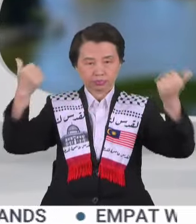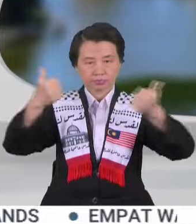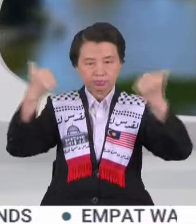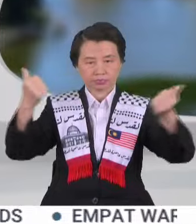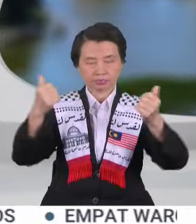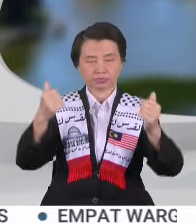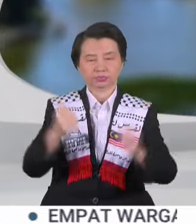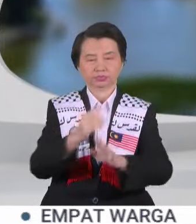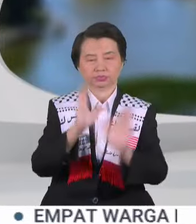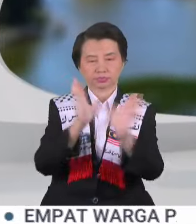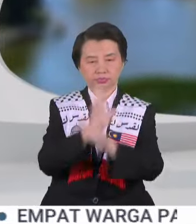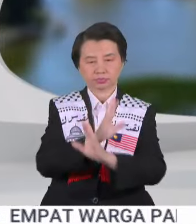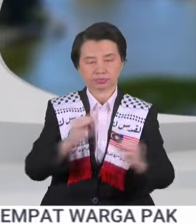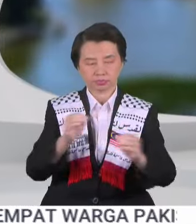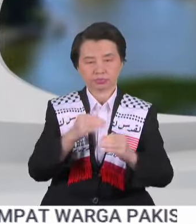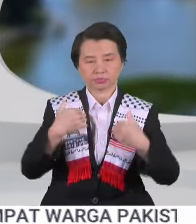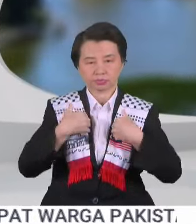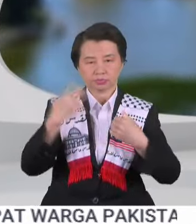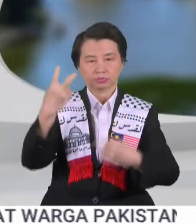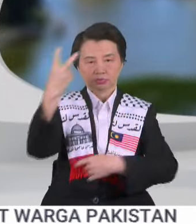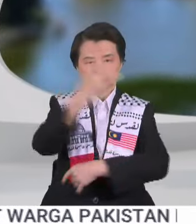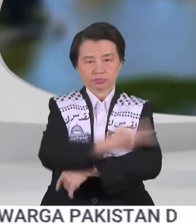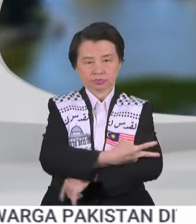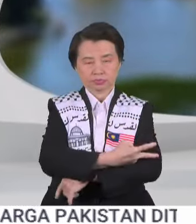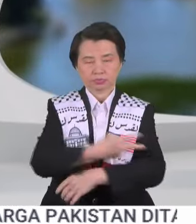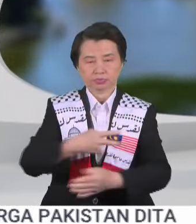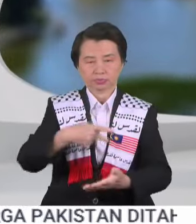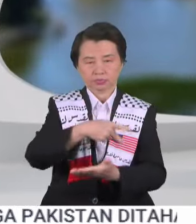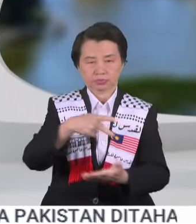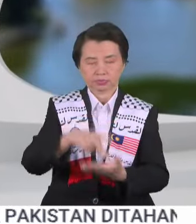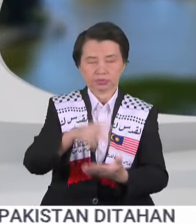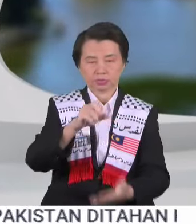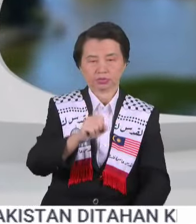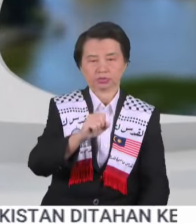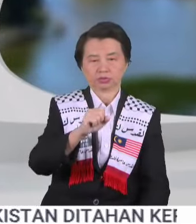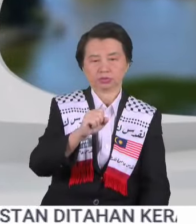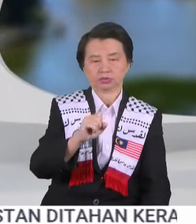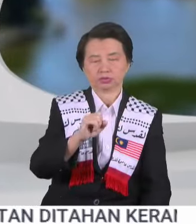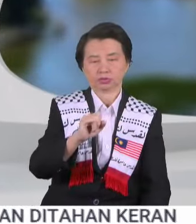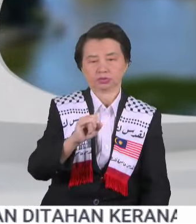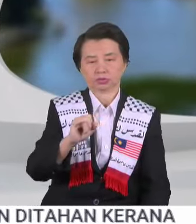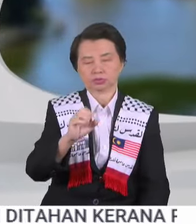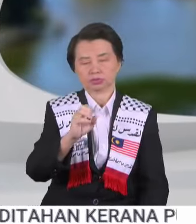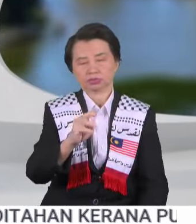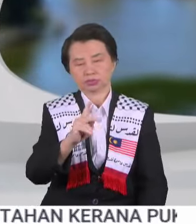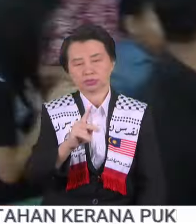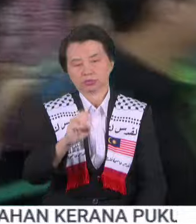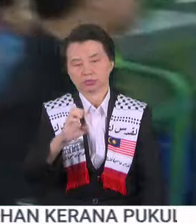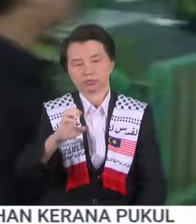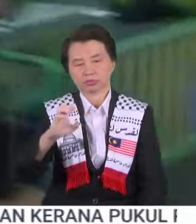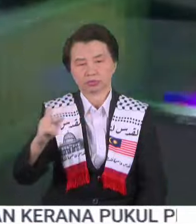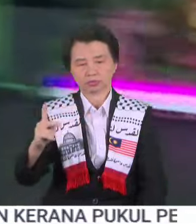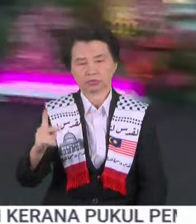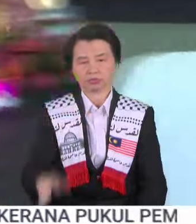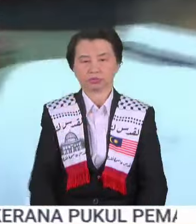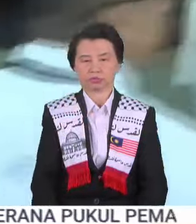Premier Sarawak yang berlangsung selama dua hari di Pusat Konvensyen Borneo Kuching, BCCK.